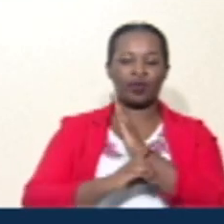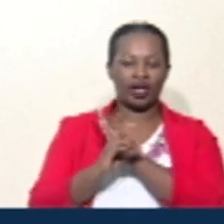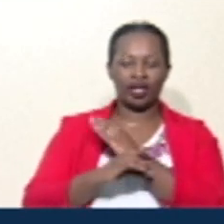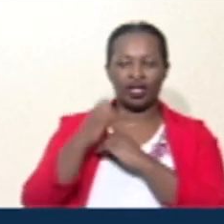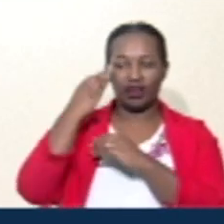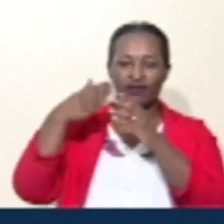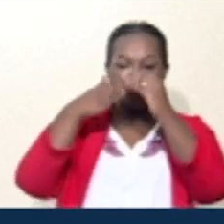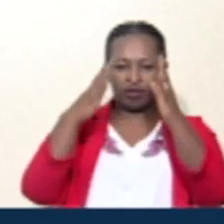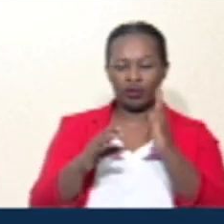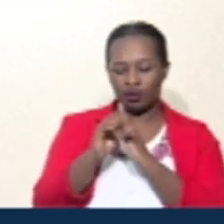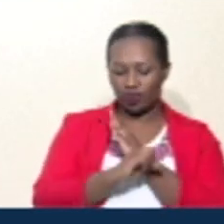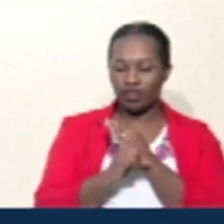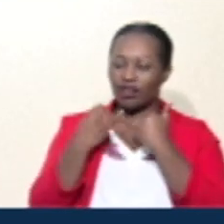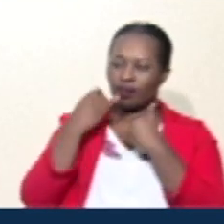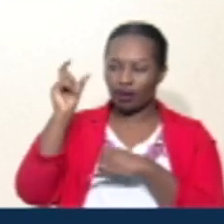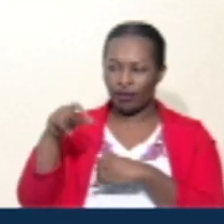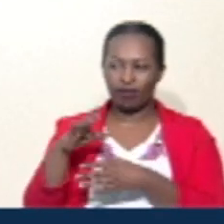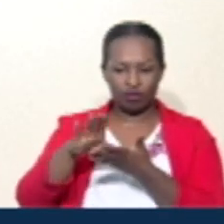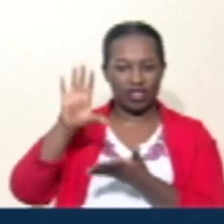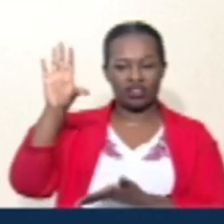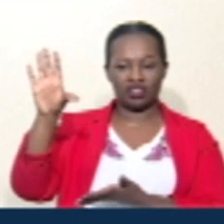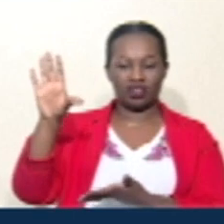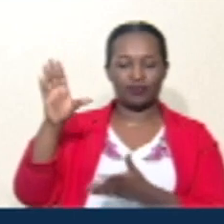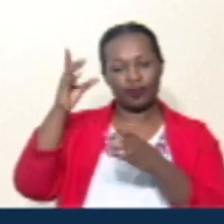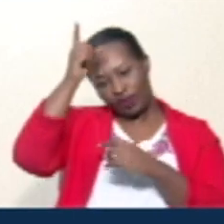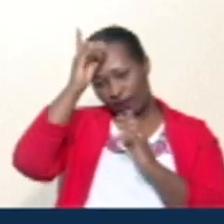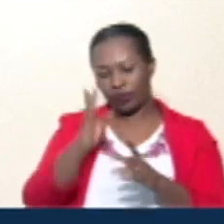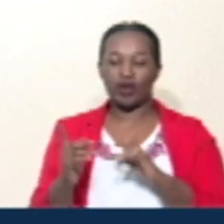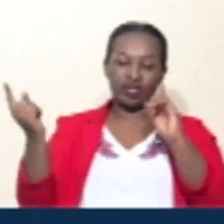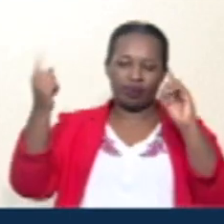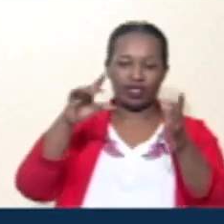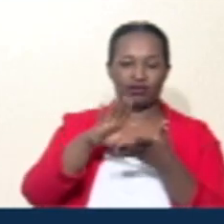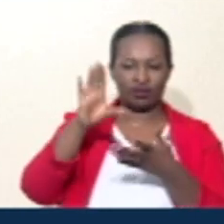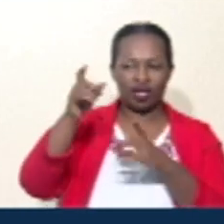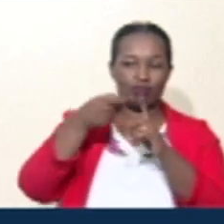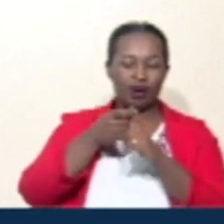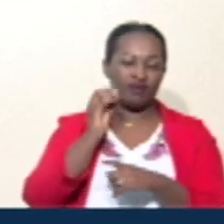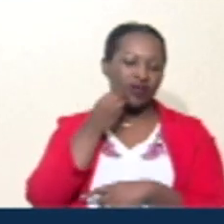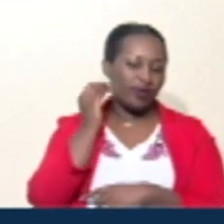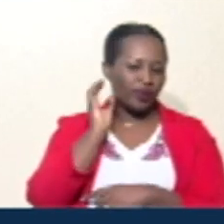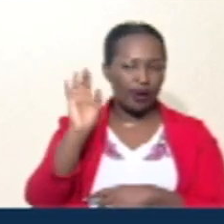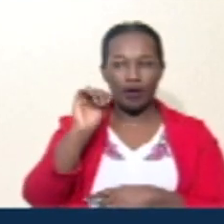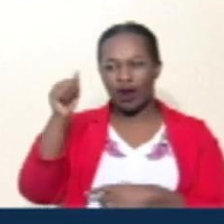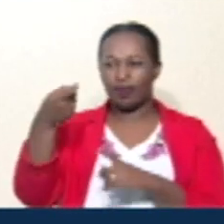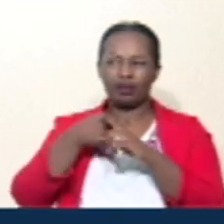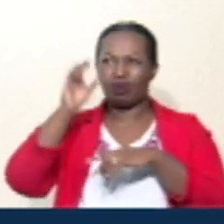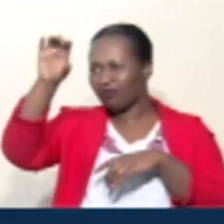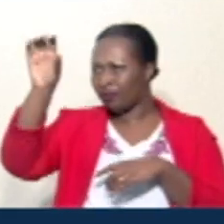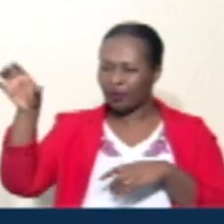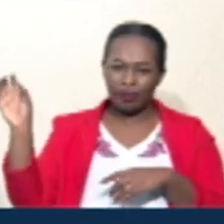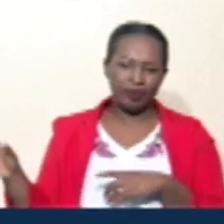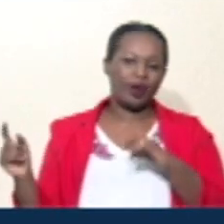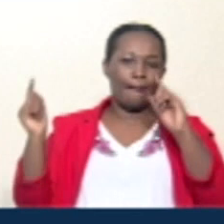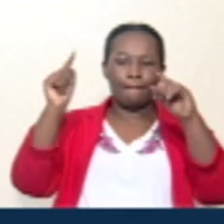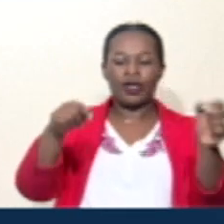umuyobozi w'umurenge yarabwiye abantu ko bazasezerana, abaturage baje gusezerana bavuye iwabo, abandi bavuye hirya no hino